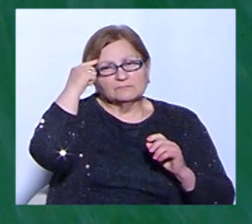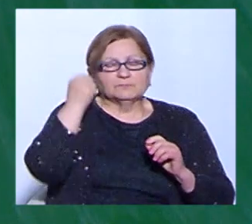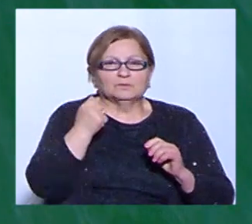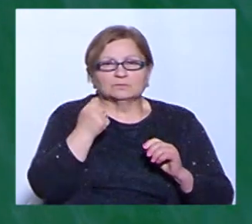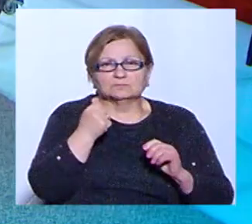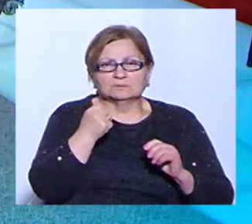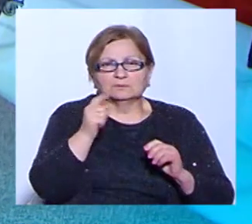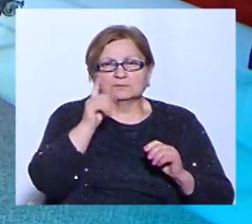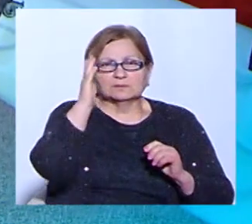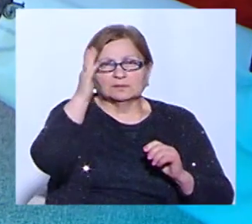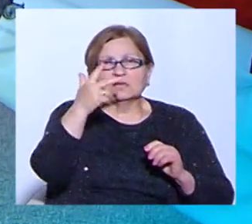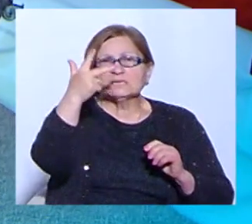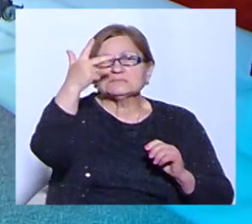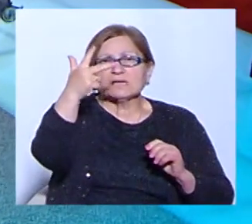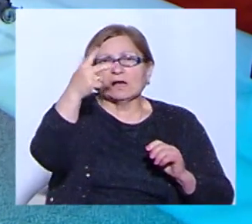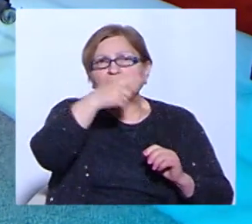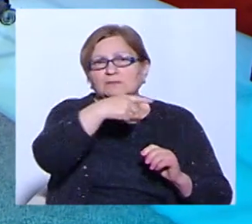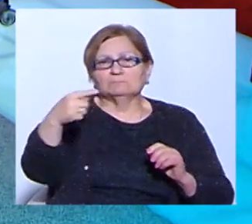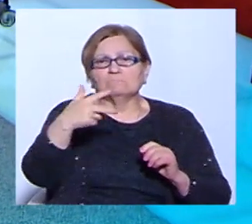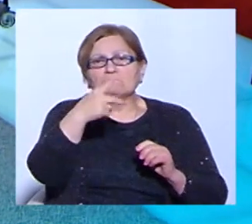ვიფიქროთ, რა იქნება 3 მეასეთი.